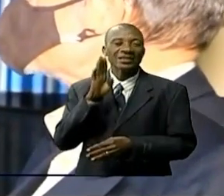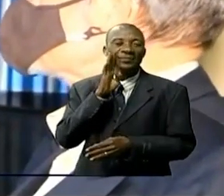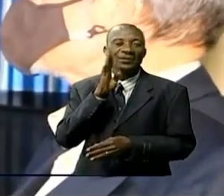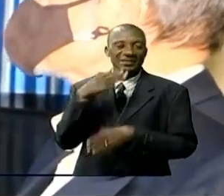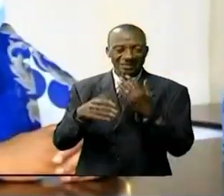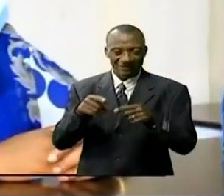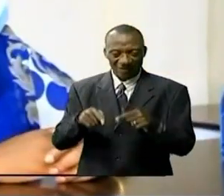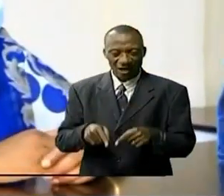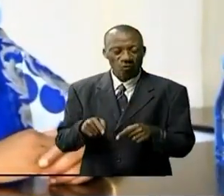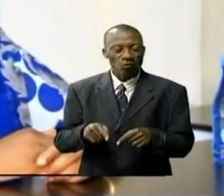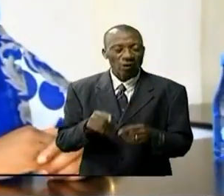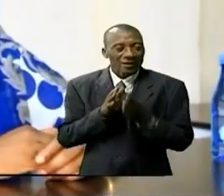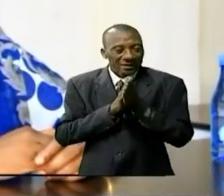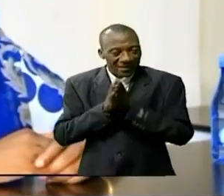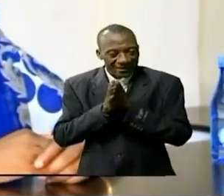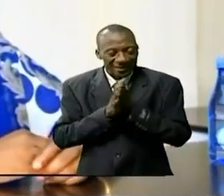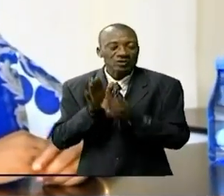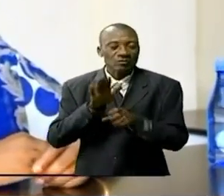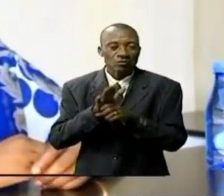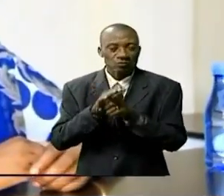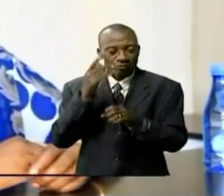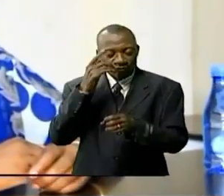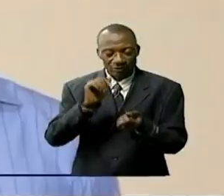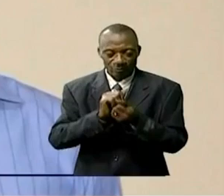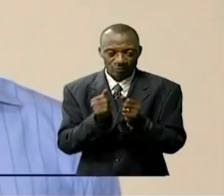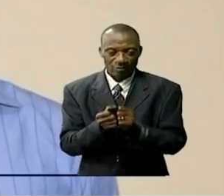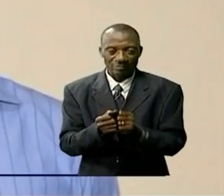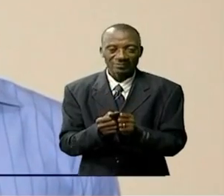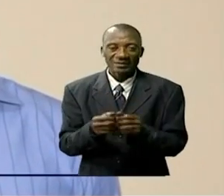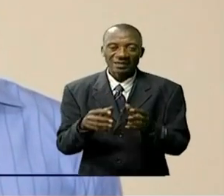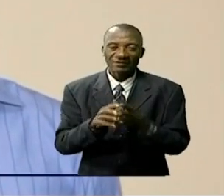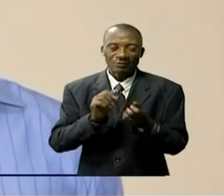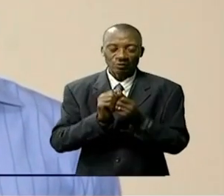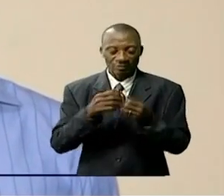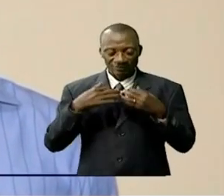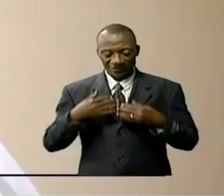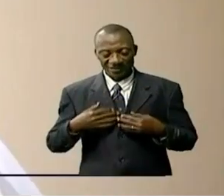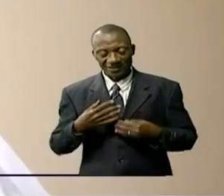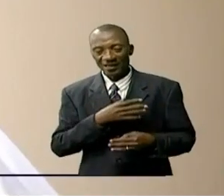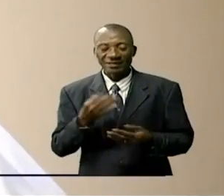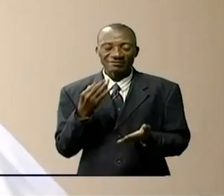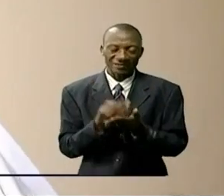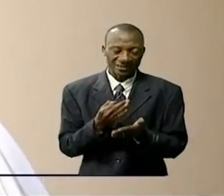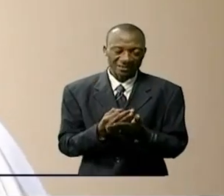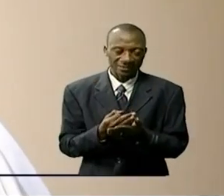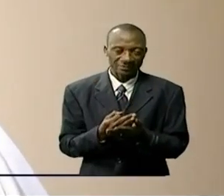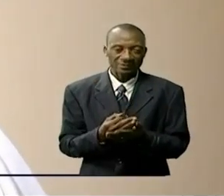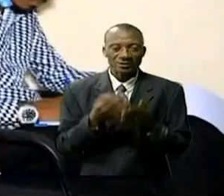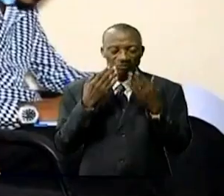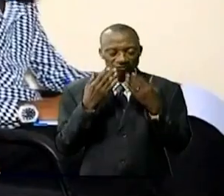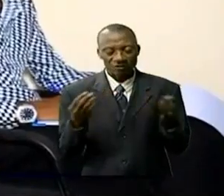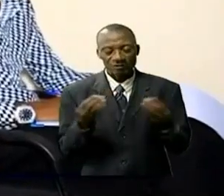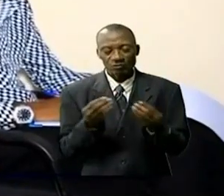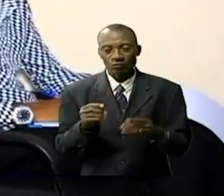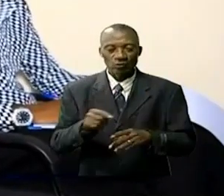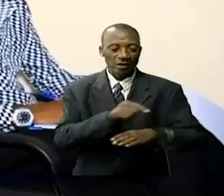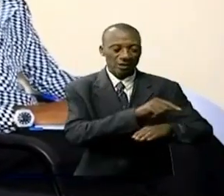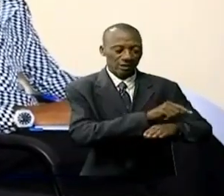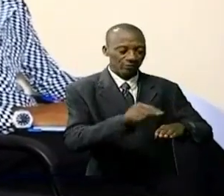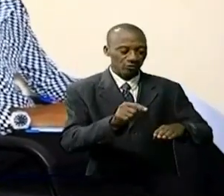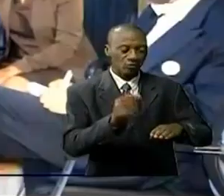son apport technique que financier cette préoccupation est d'être au centre des échanges entre le bureau de la conseillère